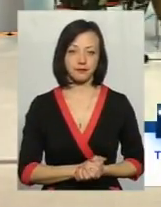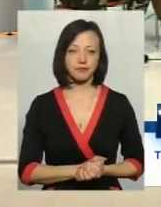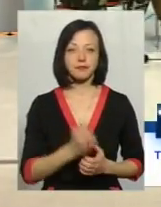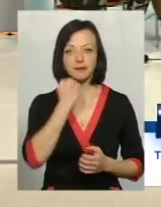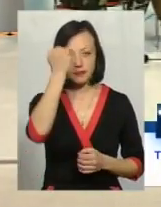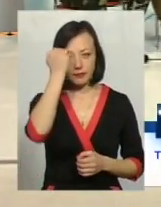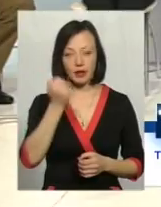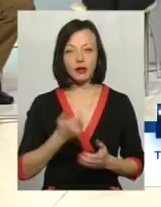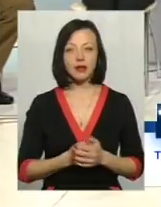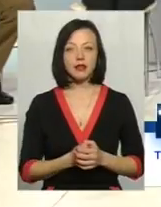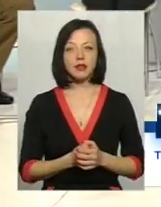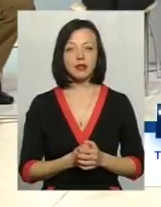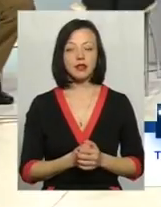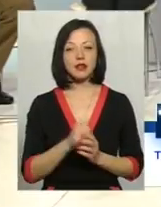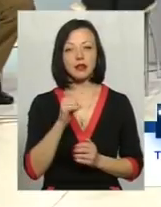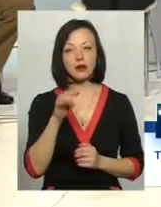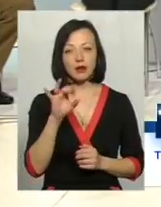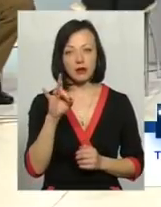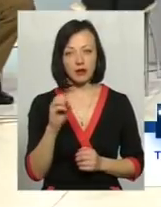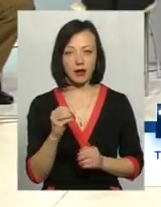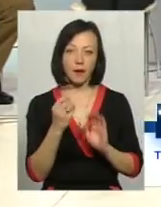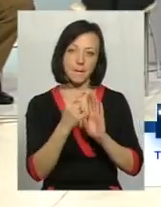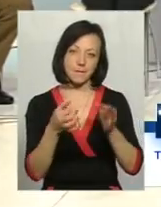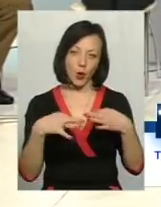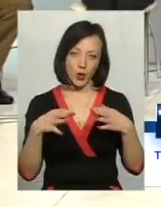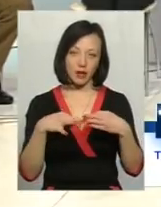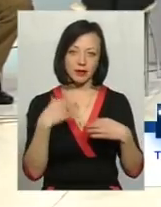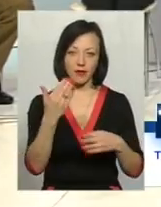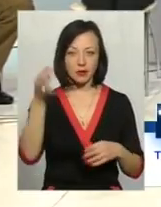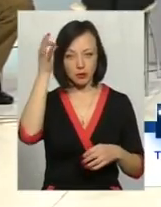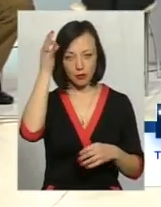Дякую. А, пане Ігорю, поділіться з нами вашими спогадами.